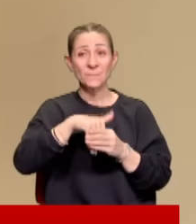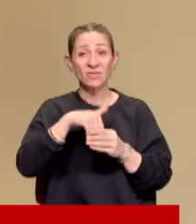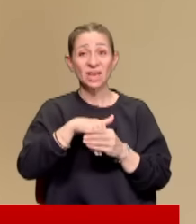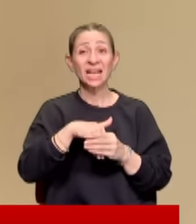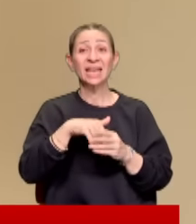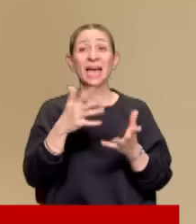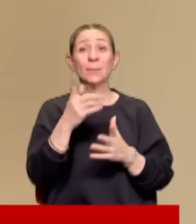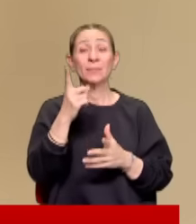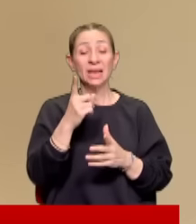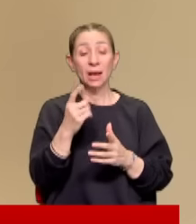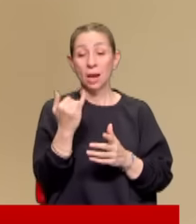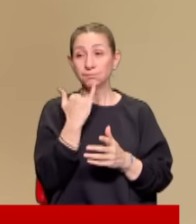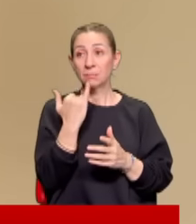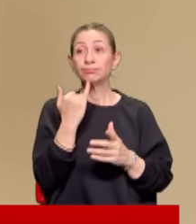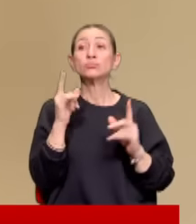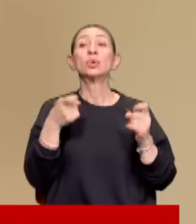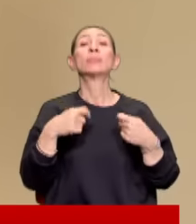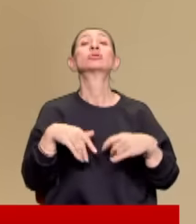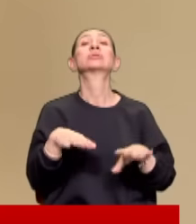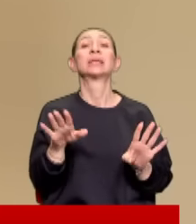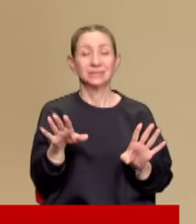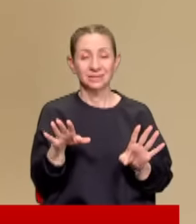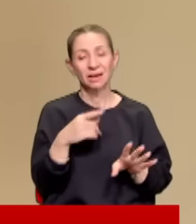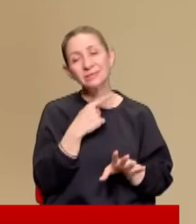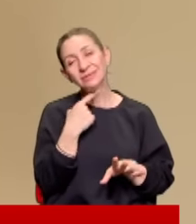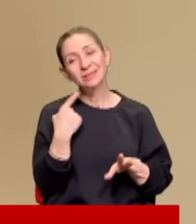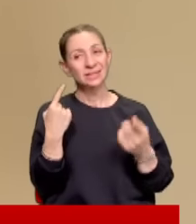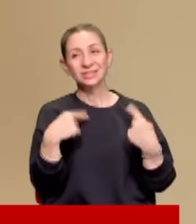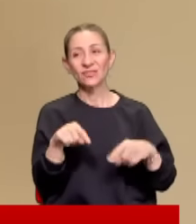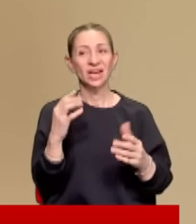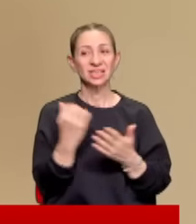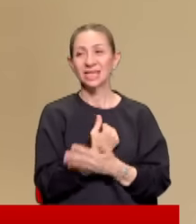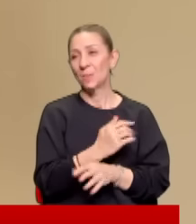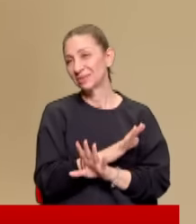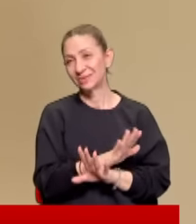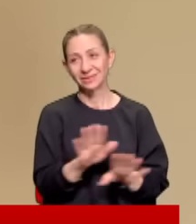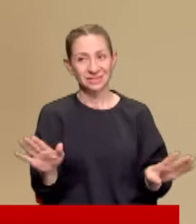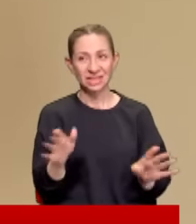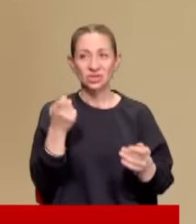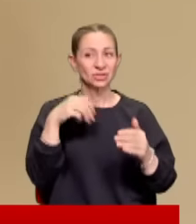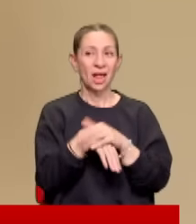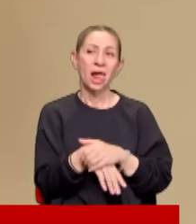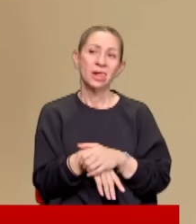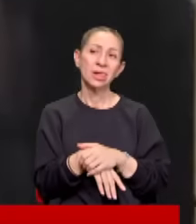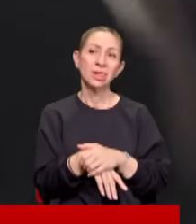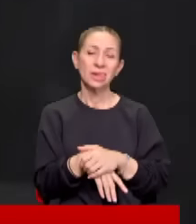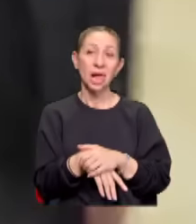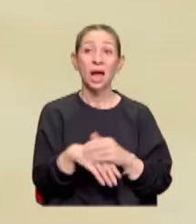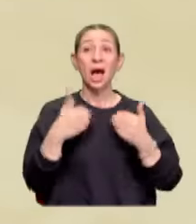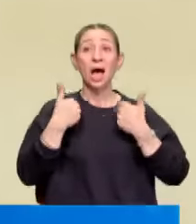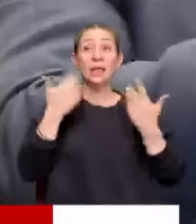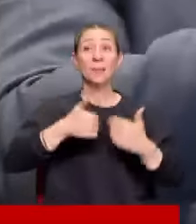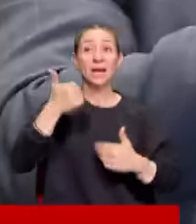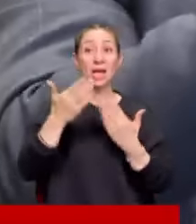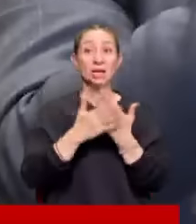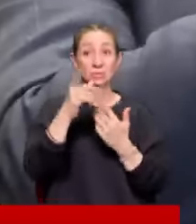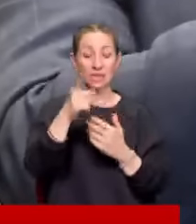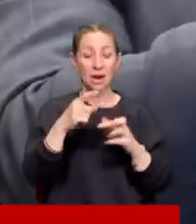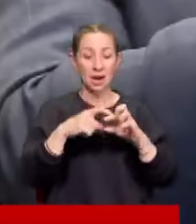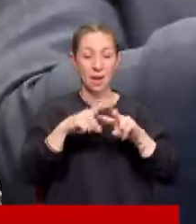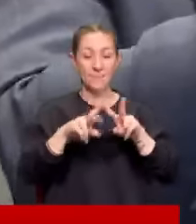milletvekili yani bir yandaş kanal bulamıyorsanız asla sınavları kazanamazsınız ve işe giremezsiniz. Adalet Bakan